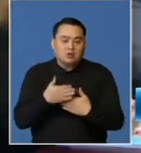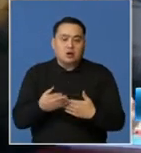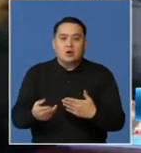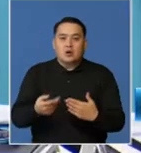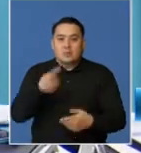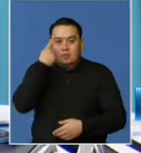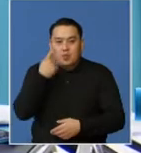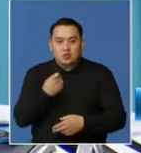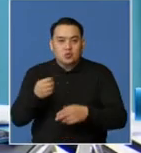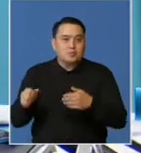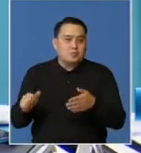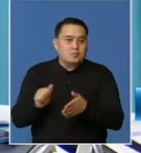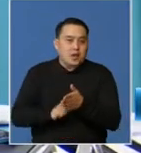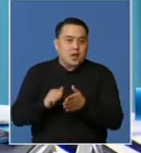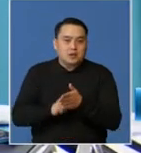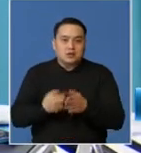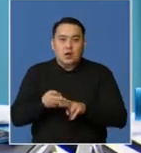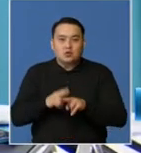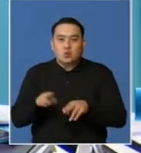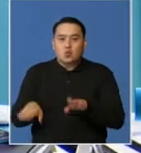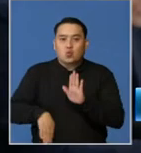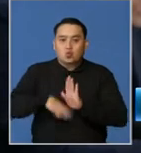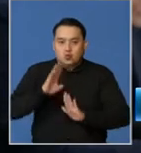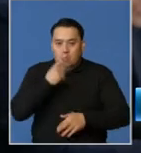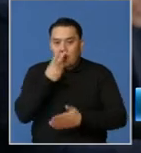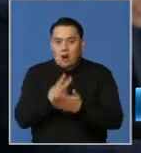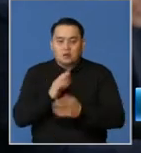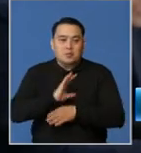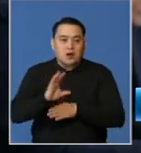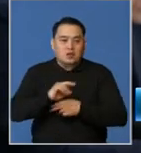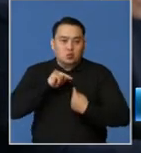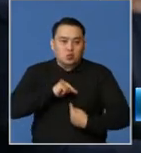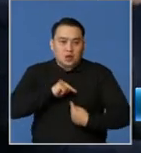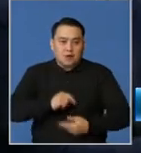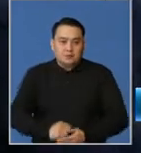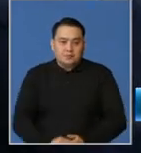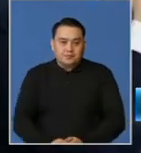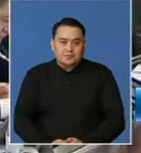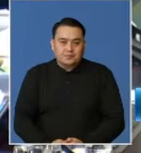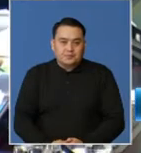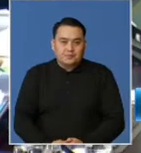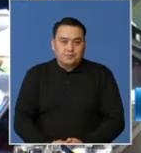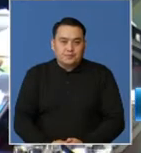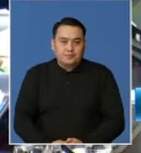и поручил принять срочные меры по улучшению показателей производительности труда.